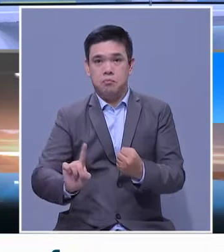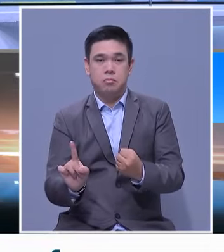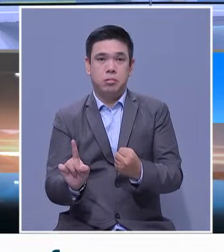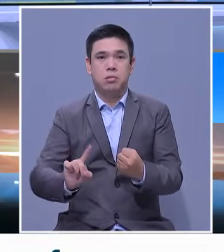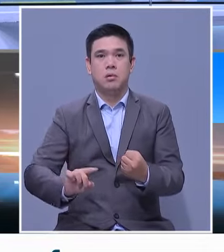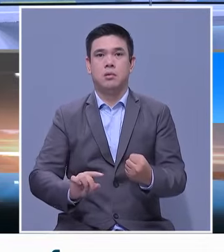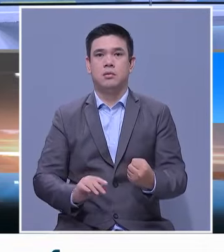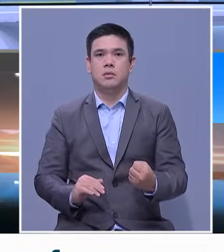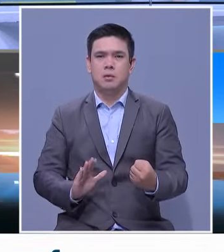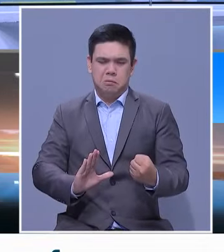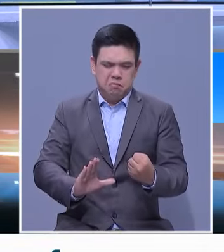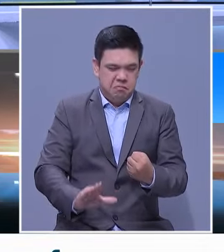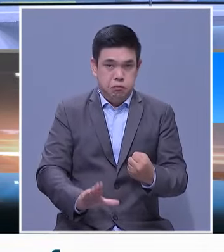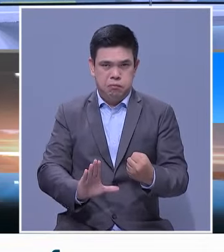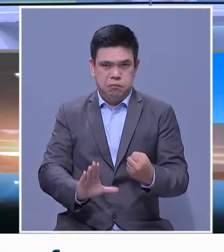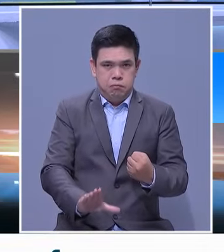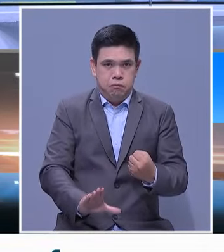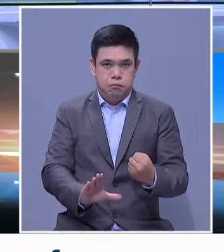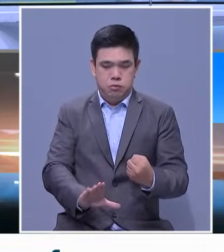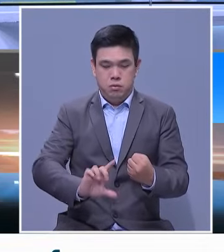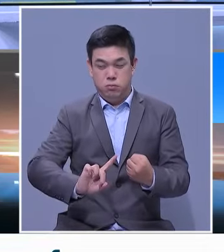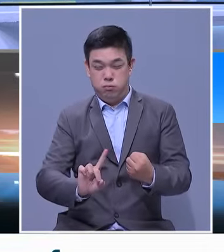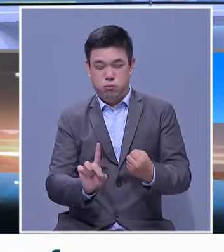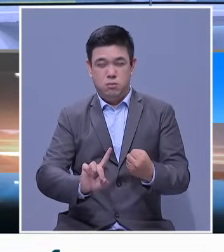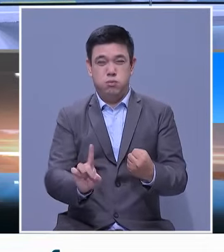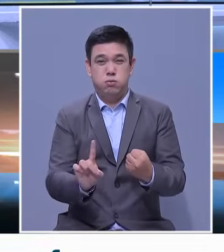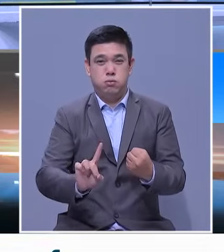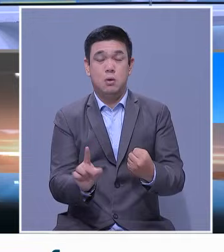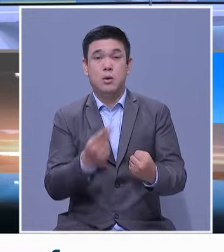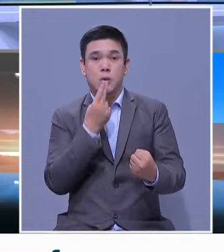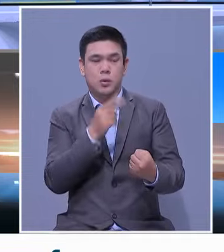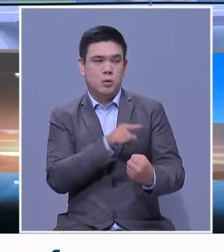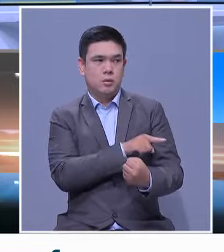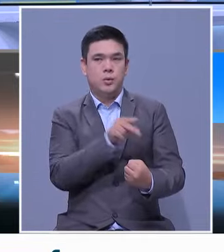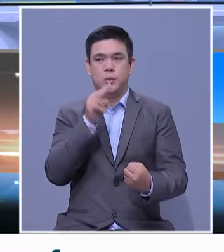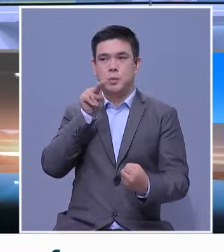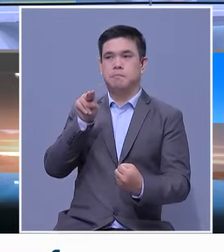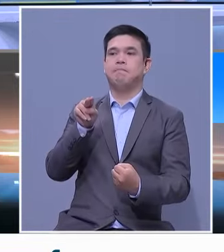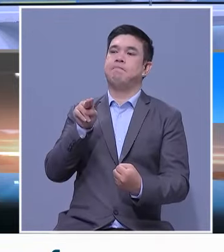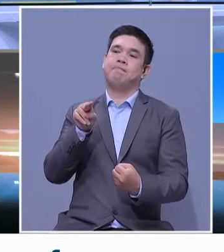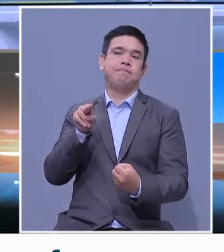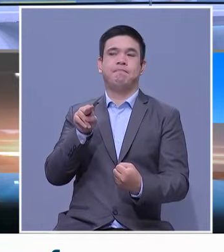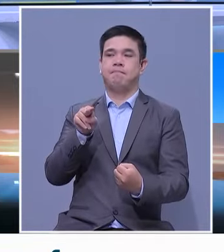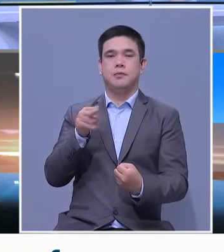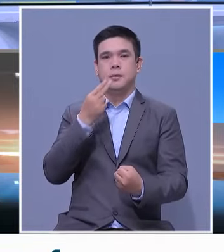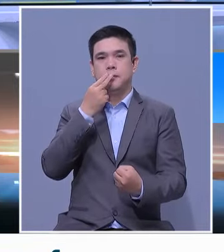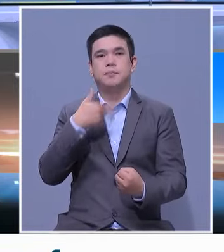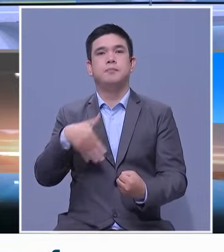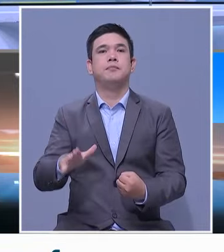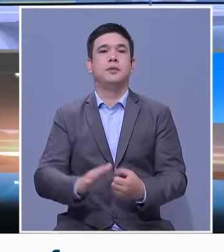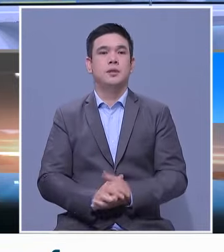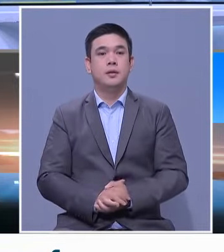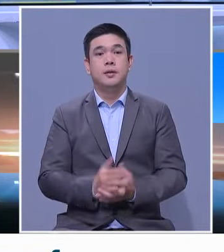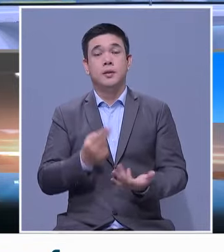ถเสียงดังด้วย เหมือนท้าทายเหมือนโชว ์แบบมึนๆแบบเนี้ยนะครับในขณะที่เจ้าของร้านยืนยันว่าจะต้องดำเนินคดีให้ถึงที่สุดเอาไปดูเหตุการณ์บางช่วงบางตอนนะ